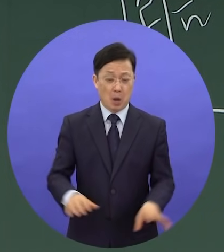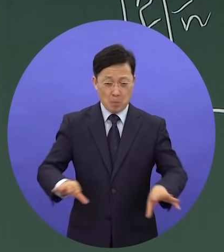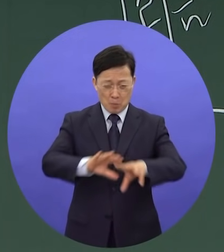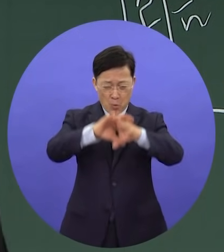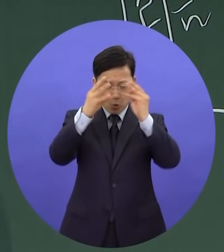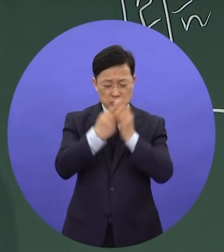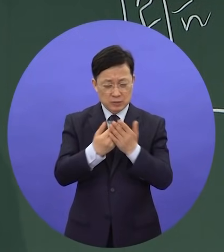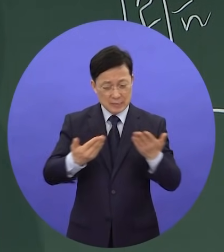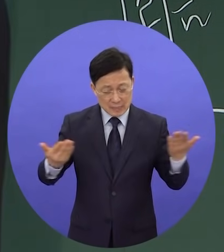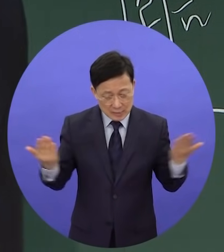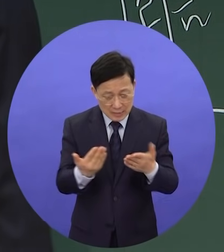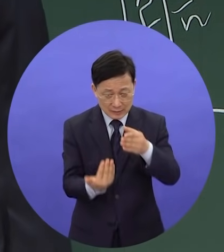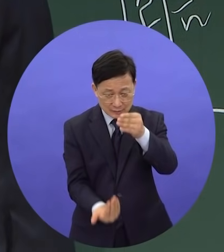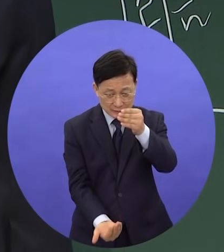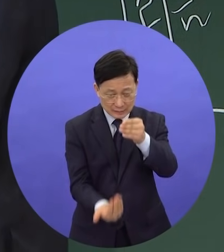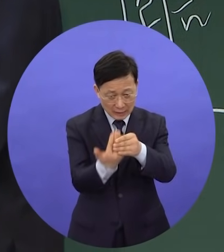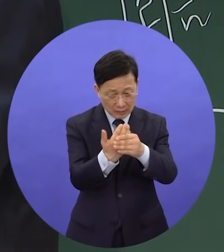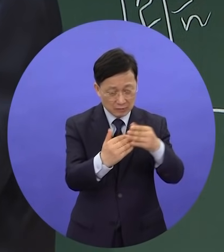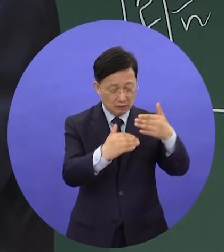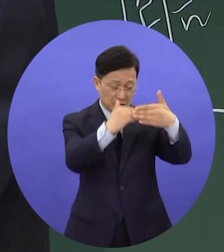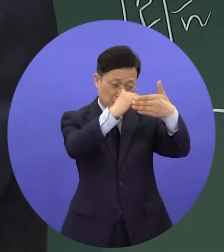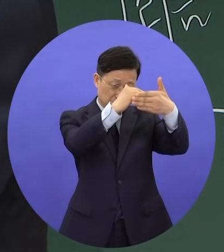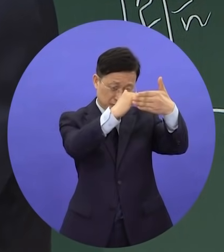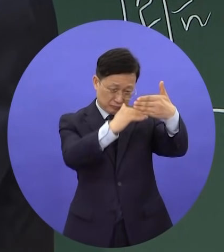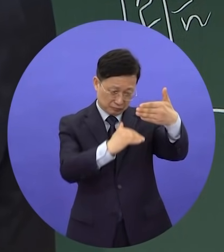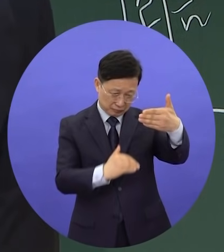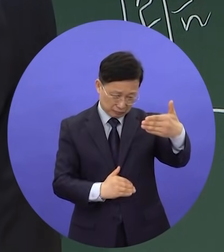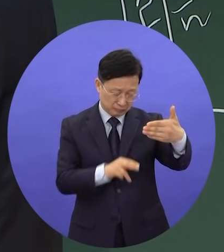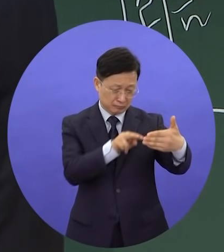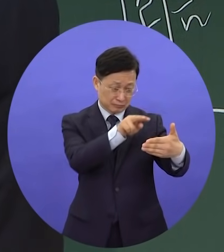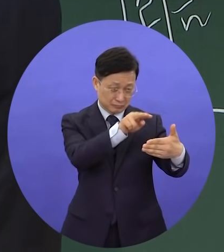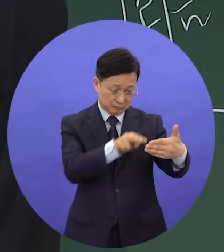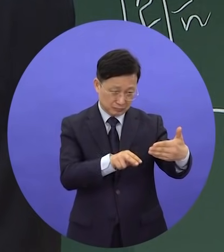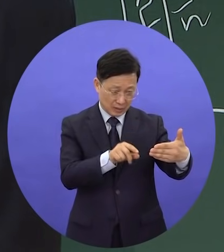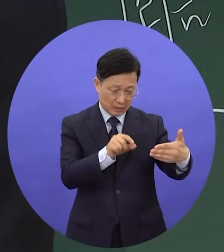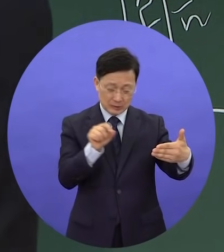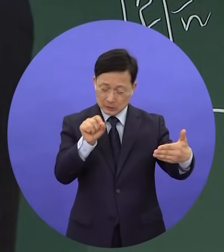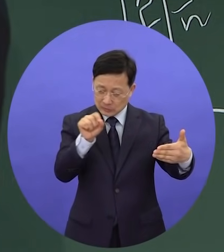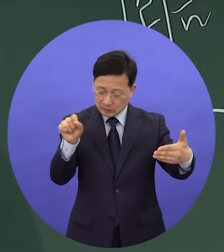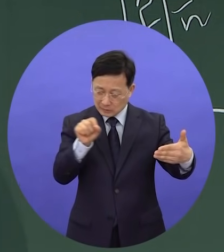the things that have happened until now. 내가 망했습니까? That have I perished?